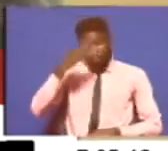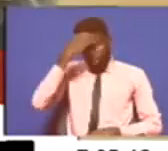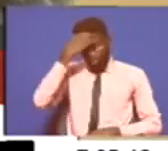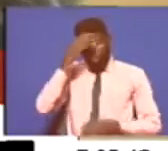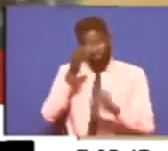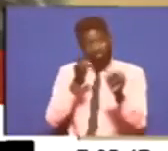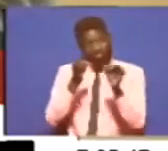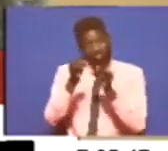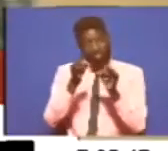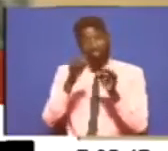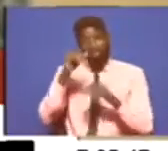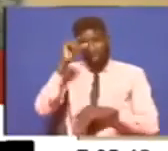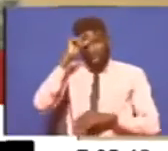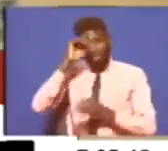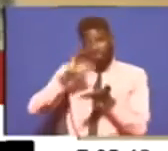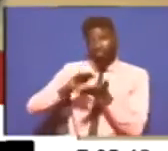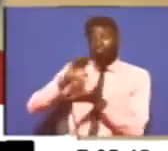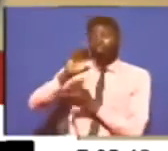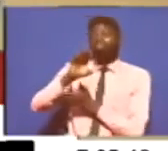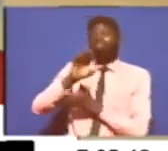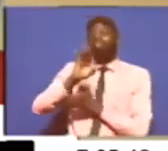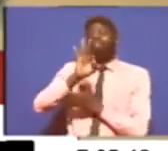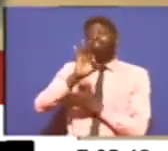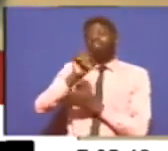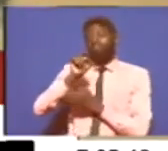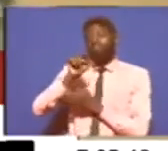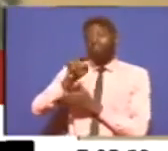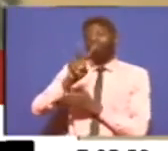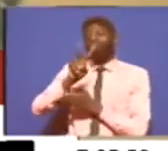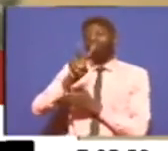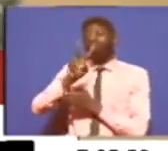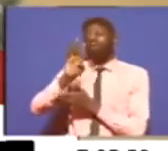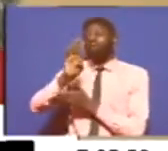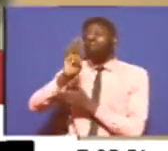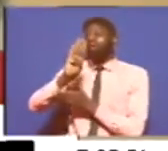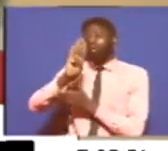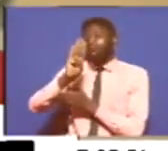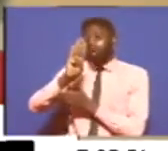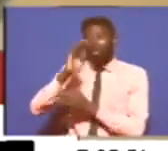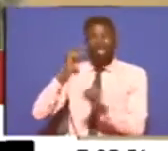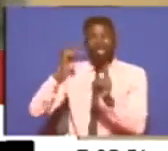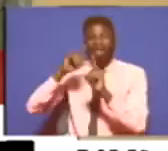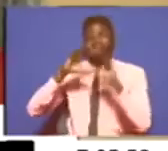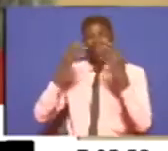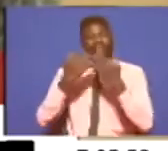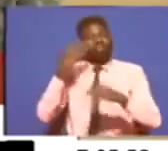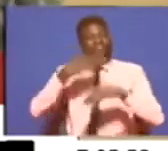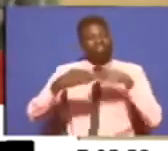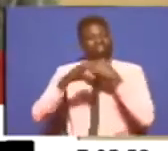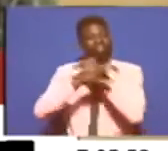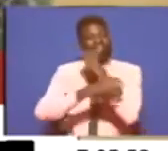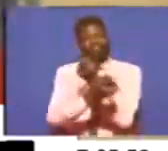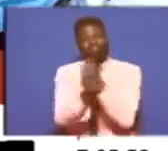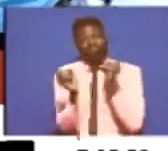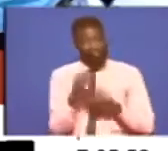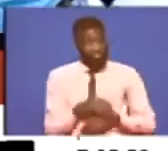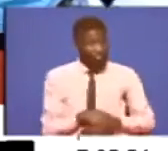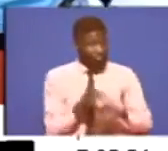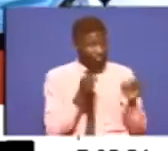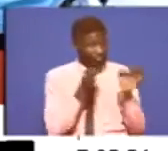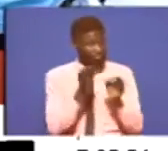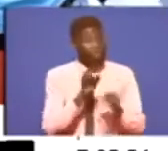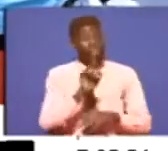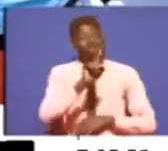shilingi bilioni 3.2 za ujenzi wa madarasa hayo kote nchini. Magoha alisema kufikia sasa ujenzi wa madarasa 1000